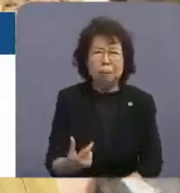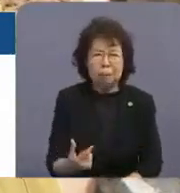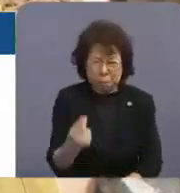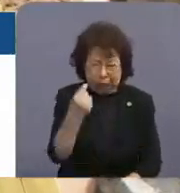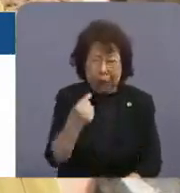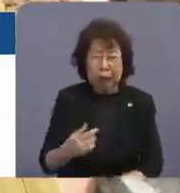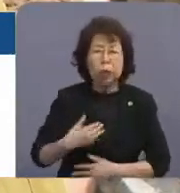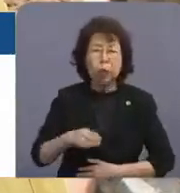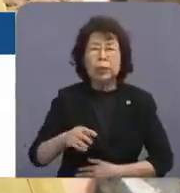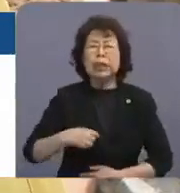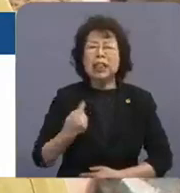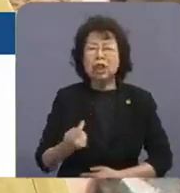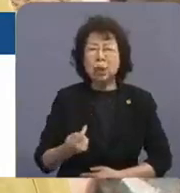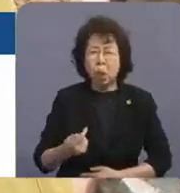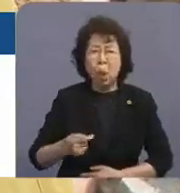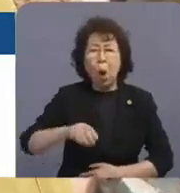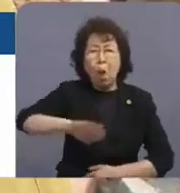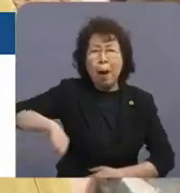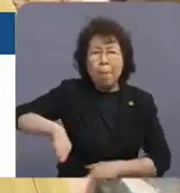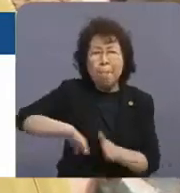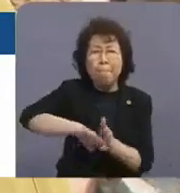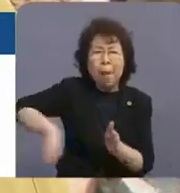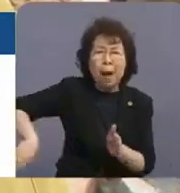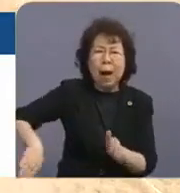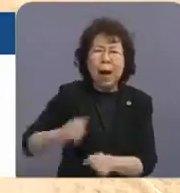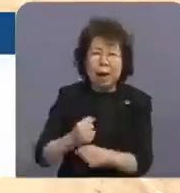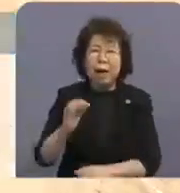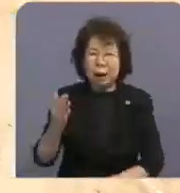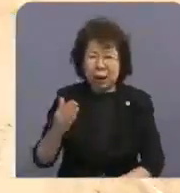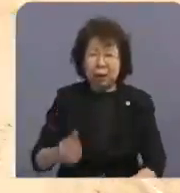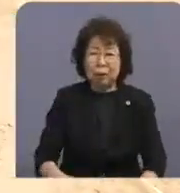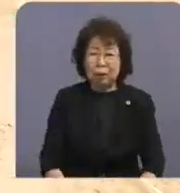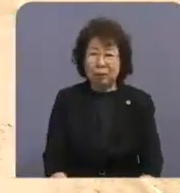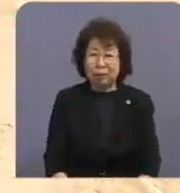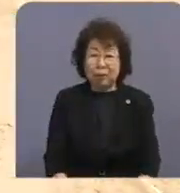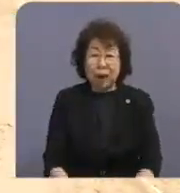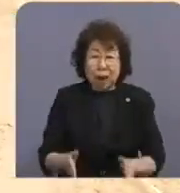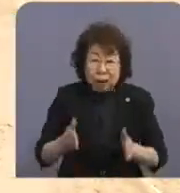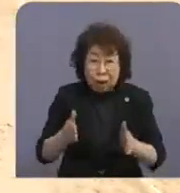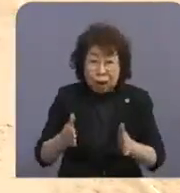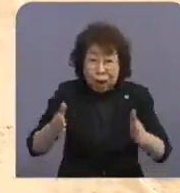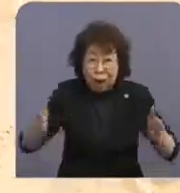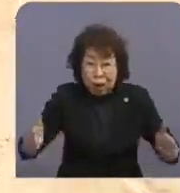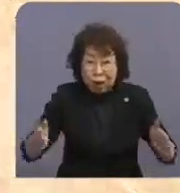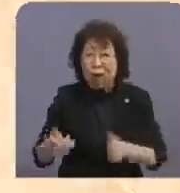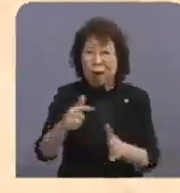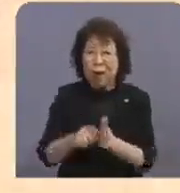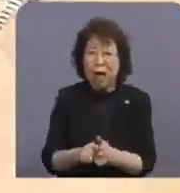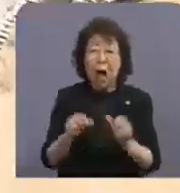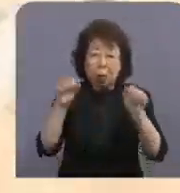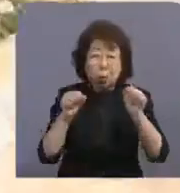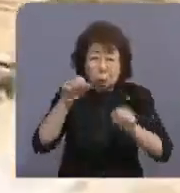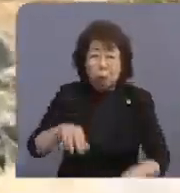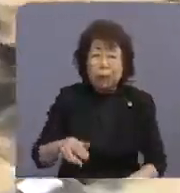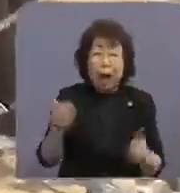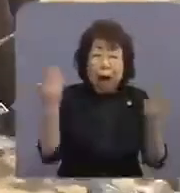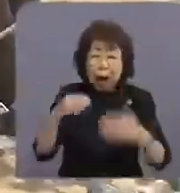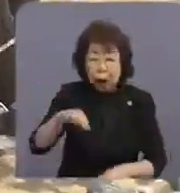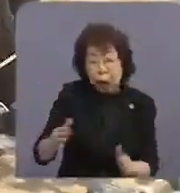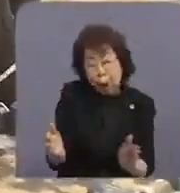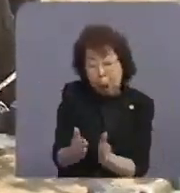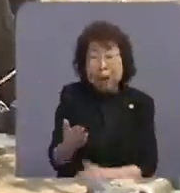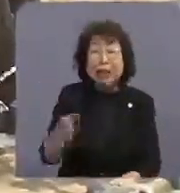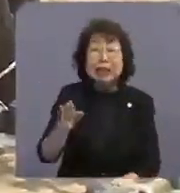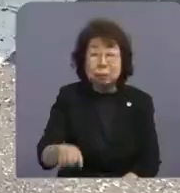없습니다. 그런 의미에서 우리 스스로가 담벼락을 흐려야 되겠다. 통학로를 넓히는 만큼 운동장 등 학교 터가